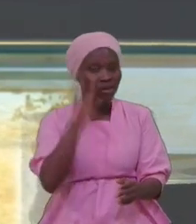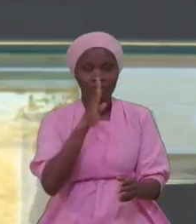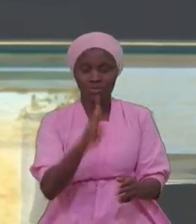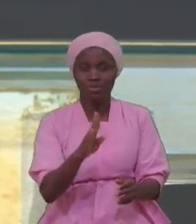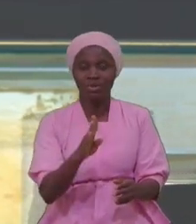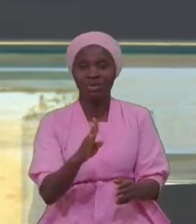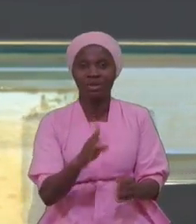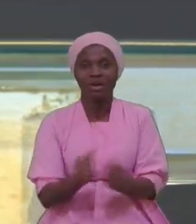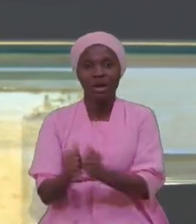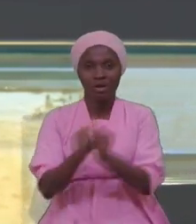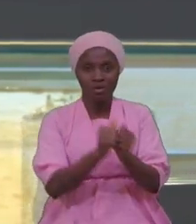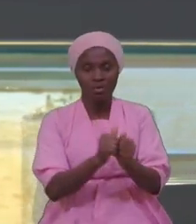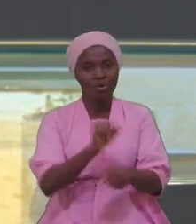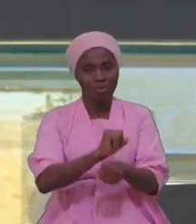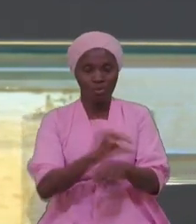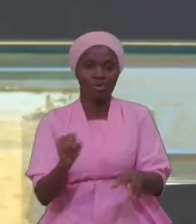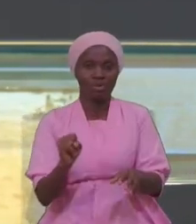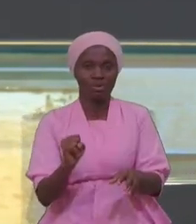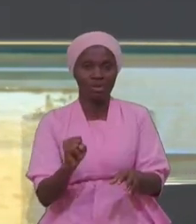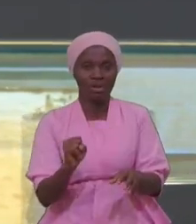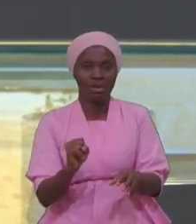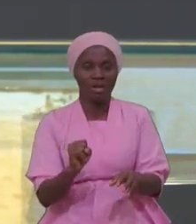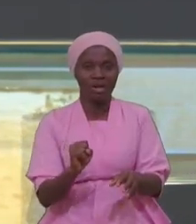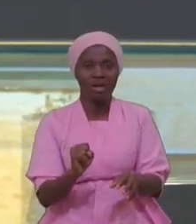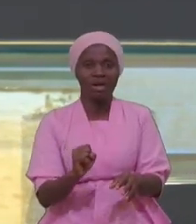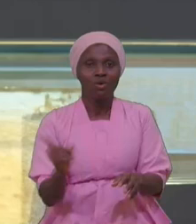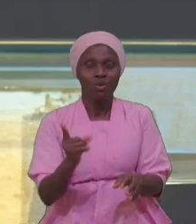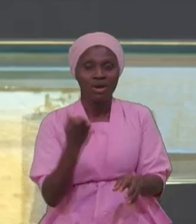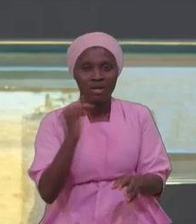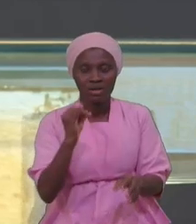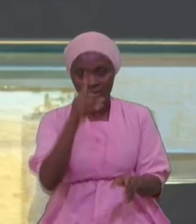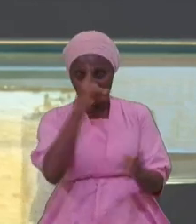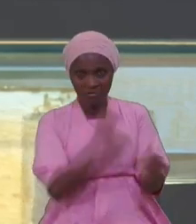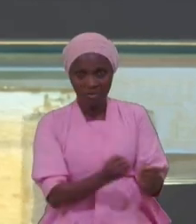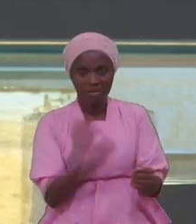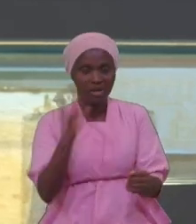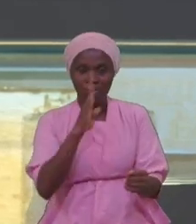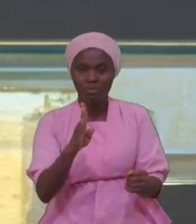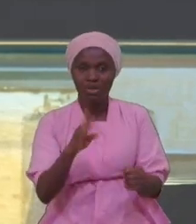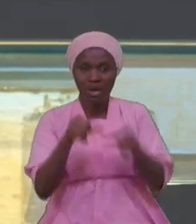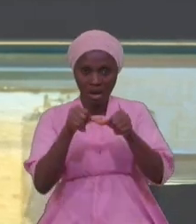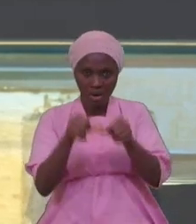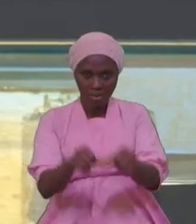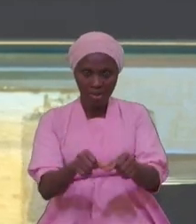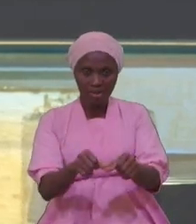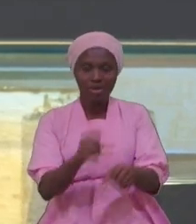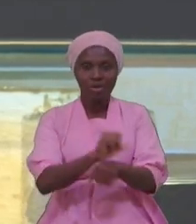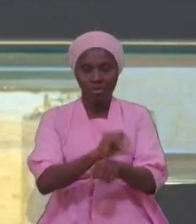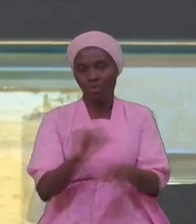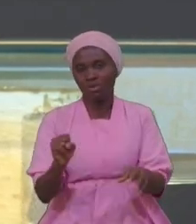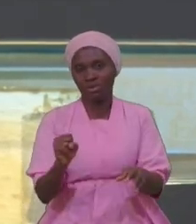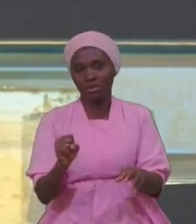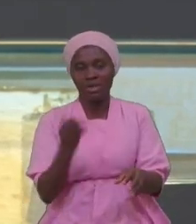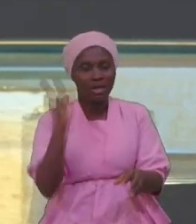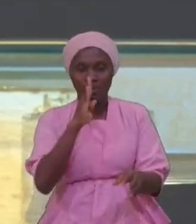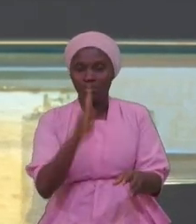il doit se trouver les œuvres qui l'accompagnent. Quand il y a la foi, il y aura les